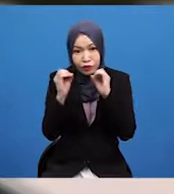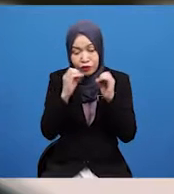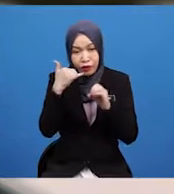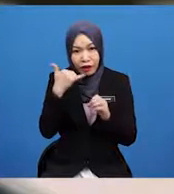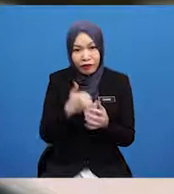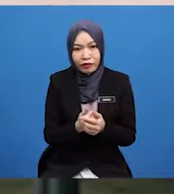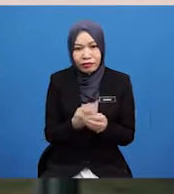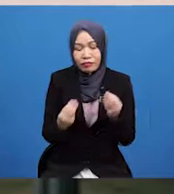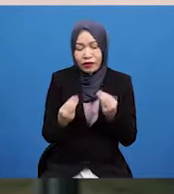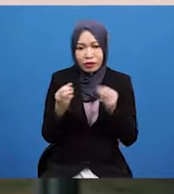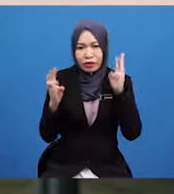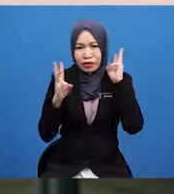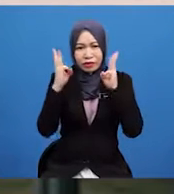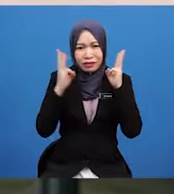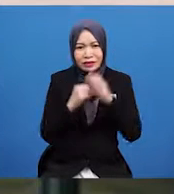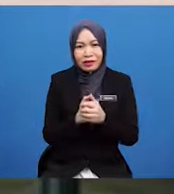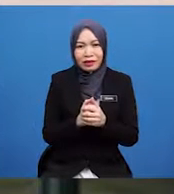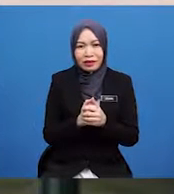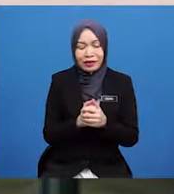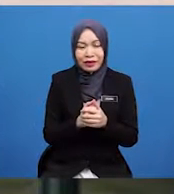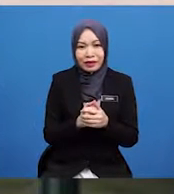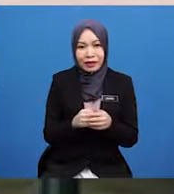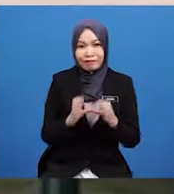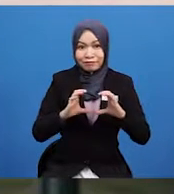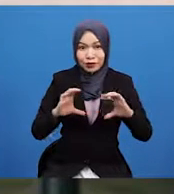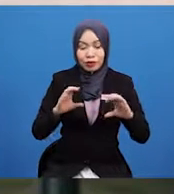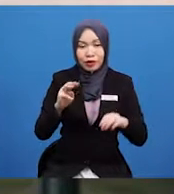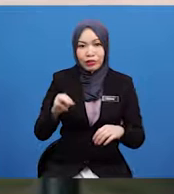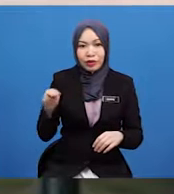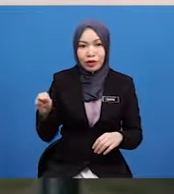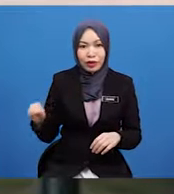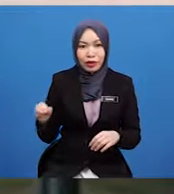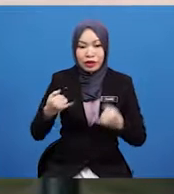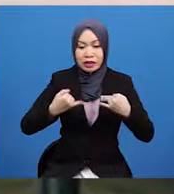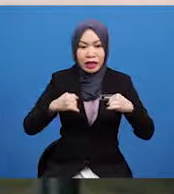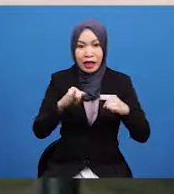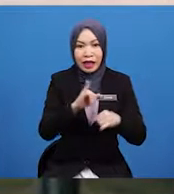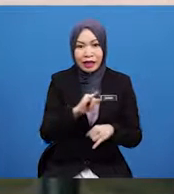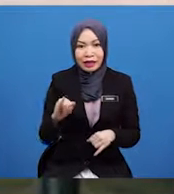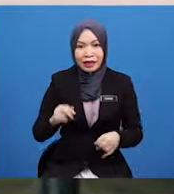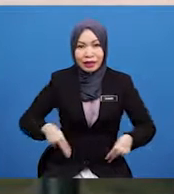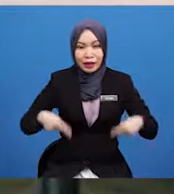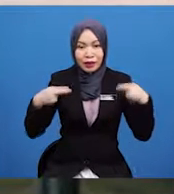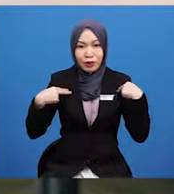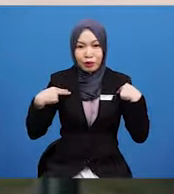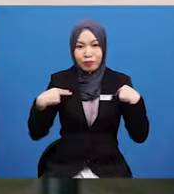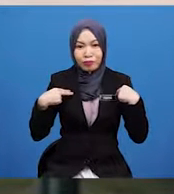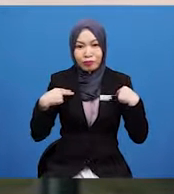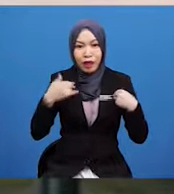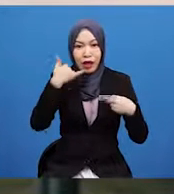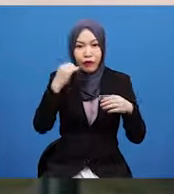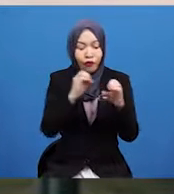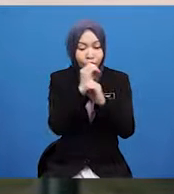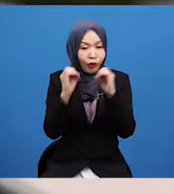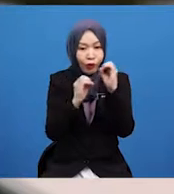sangat selesai ini cuma murid-murid menjalani kehidupan dalam satu hari tanpa gadget atau telefon bimbit sampai